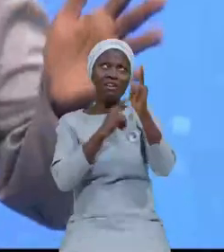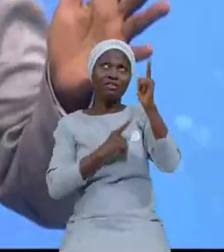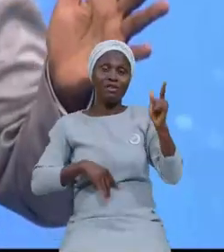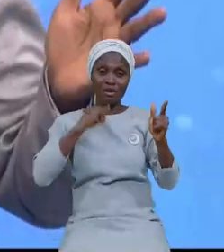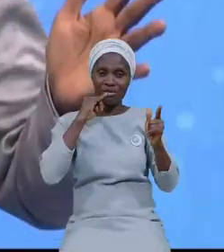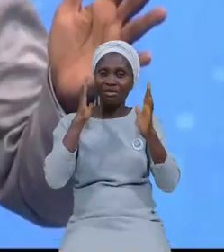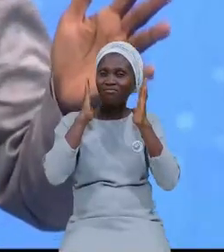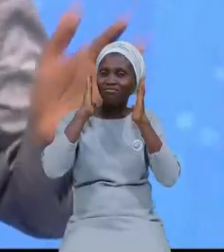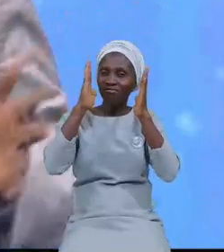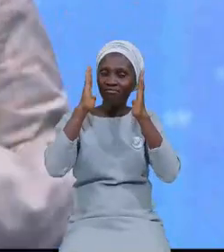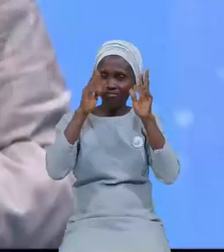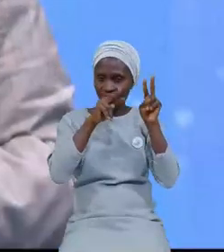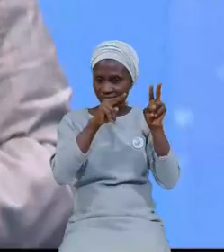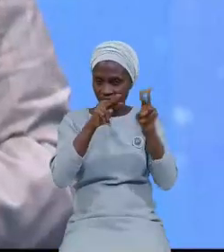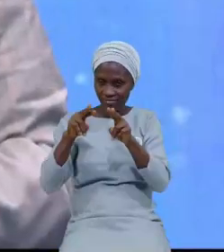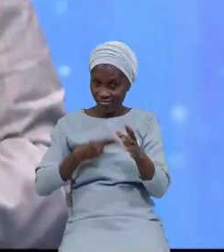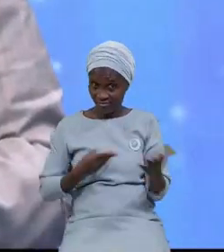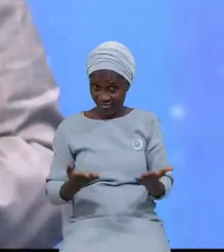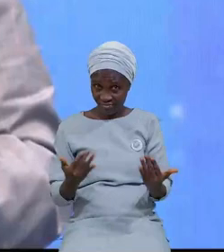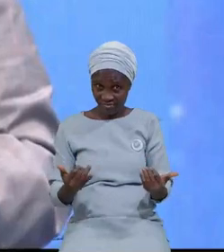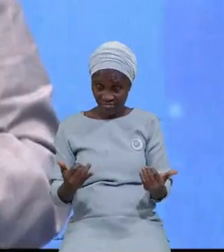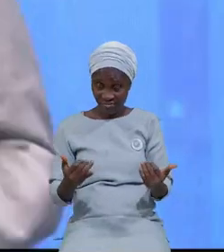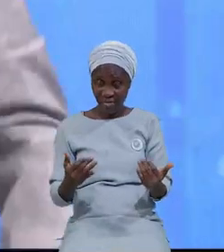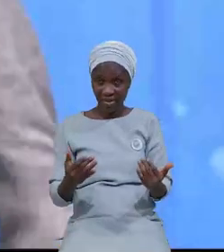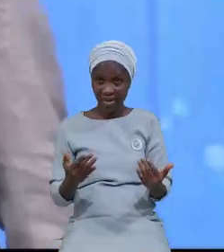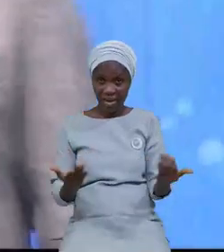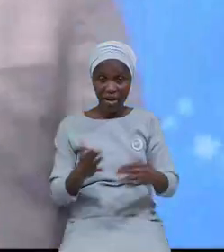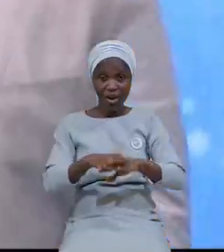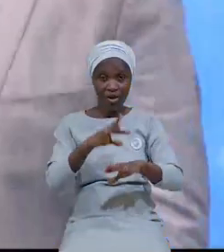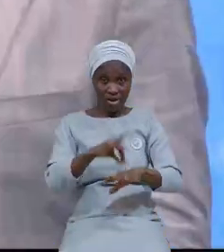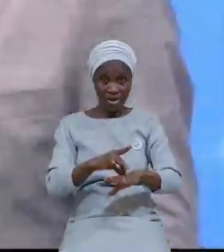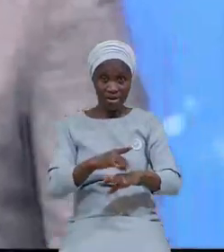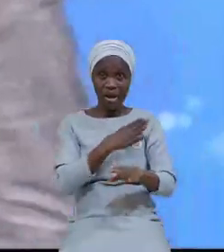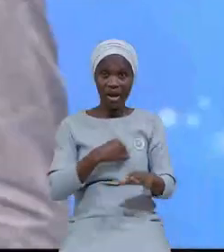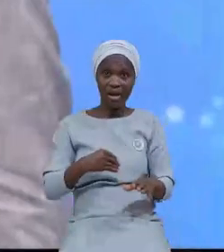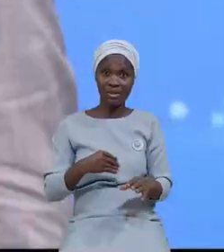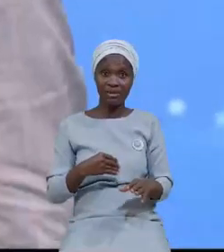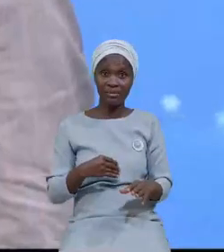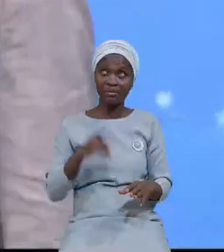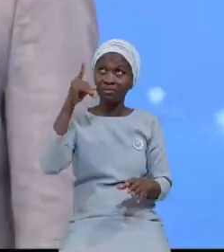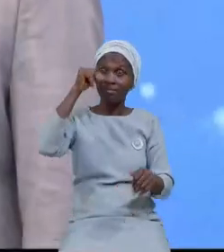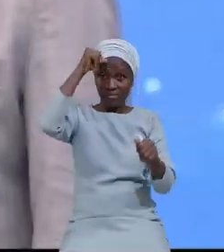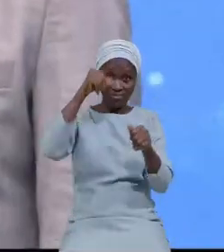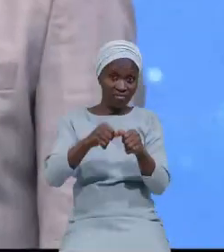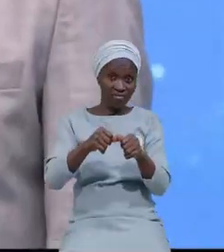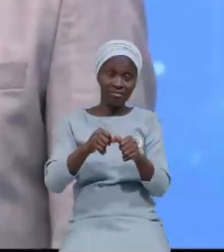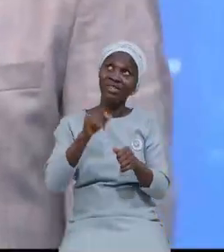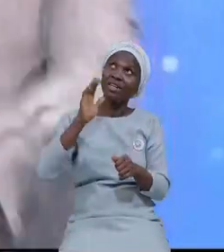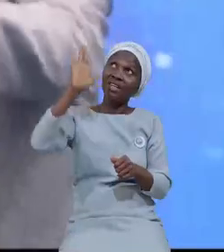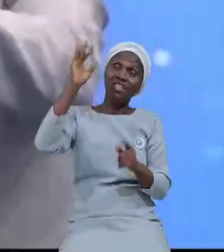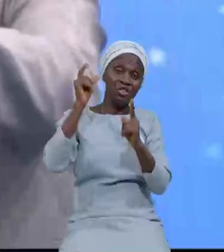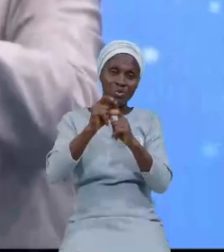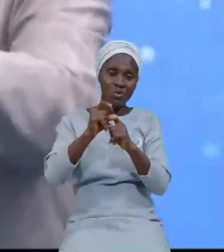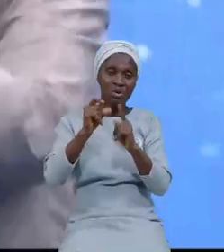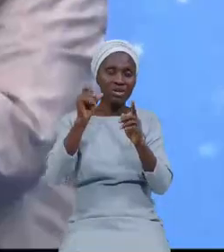concentré et nous observve maintenant ici sur la terre et et il se souvient